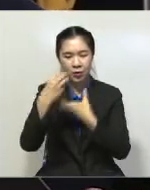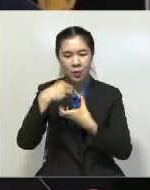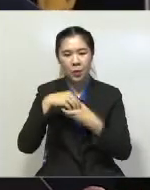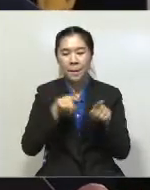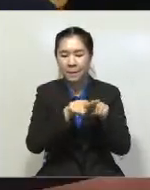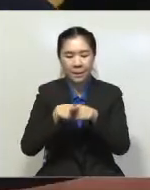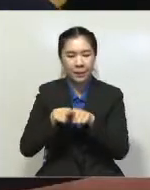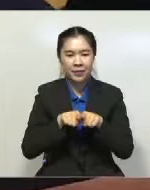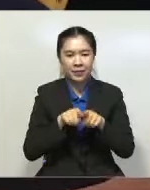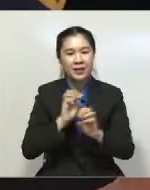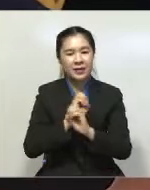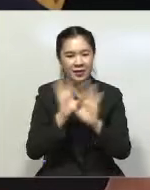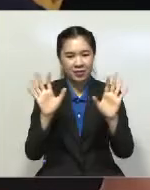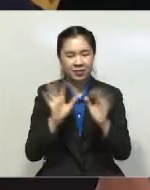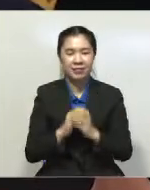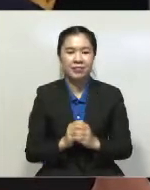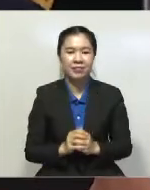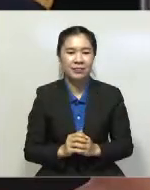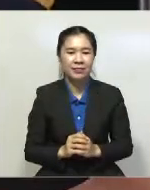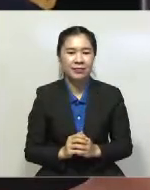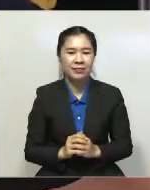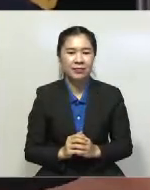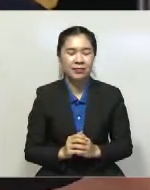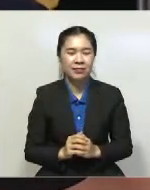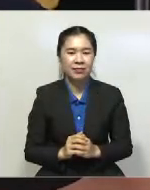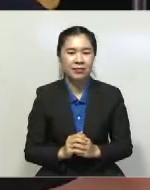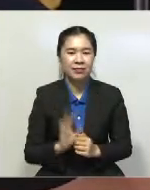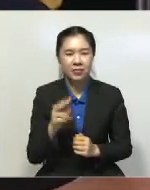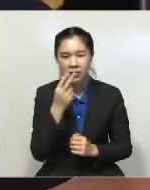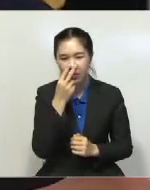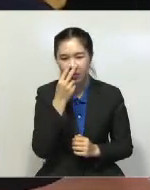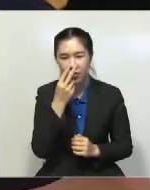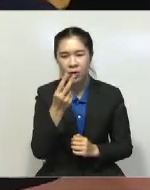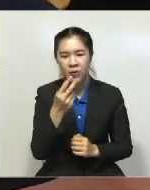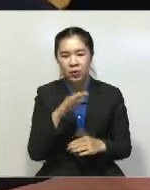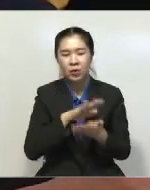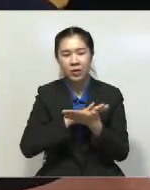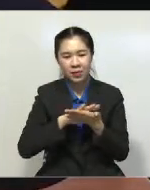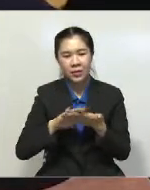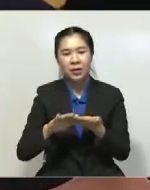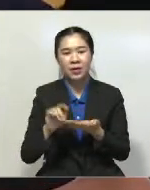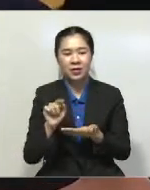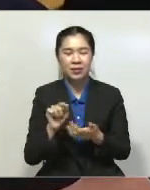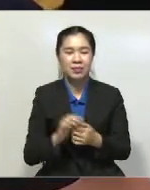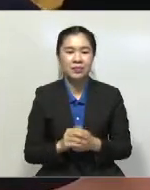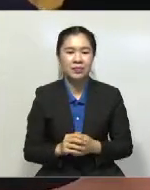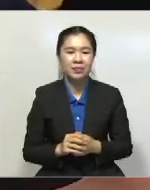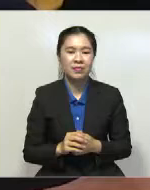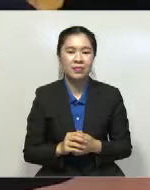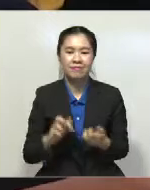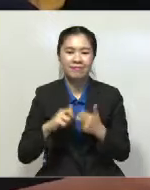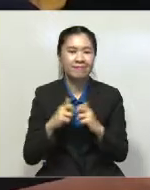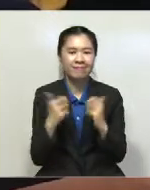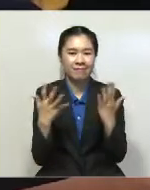างชัดเจนก็ดูอย่างเงี้ยก็ดูอย่างเงี้ยก็ดูอย่างงี้มันเรียบร้อยดีไม่ใช่เหรอมันเรียบร้อยดีก็ไม่มีอะ